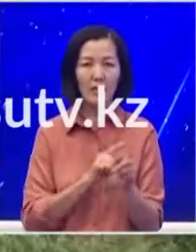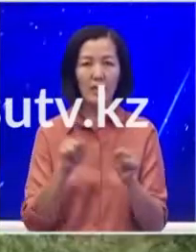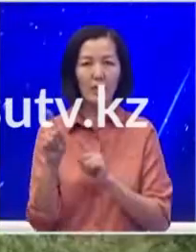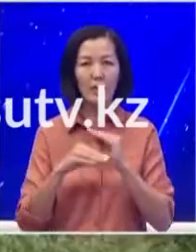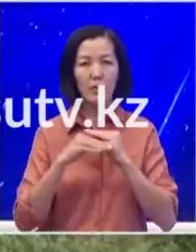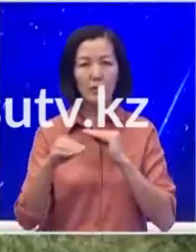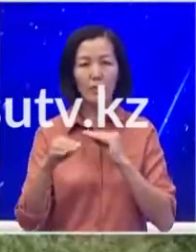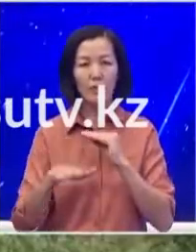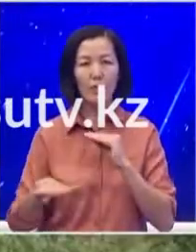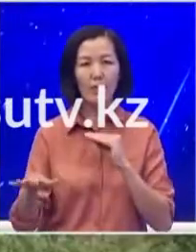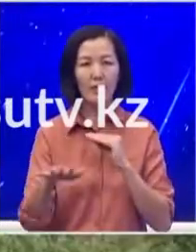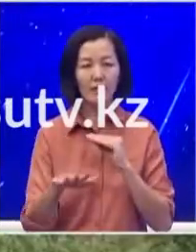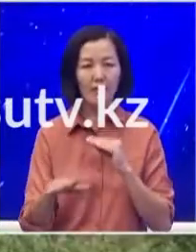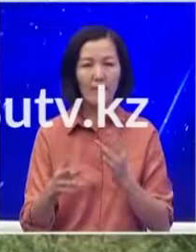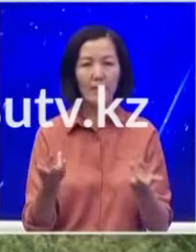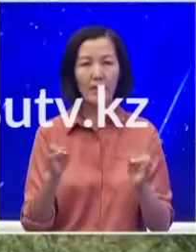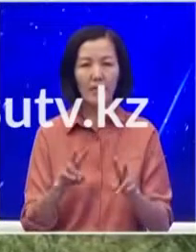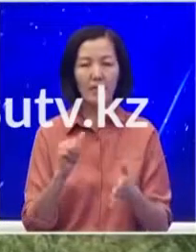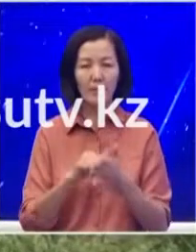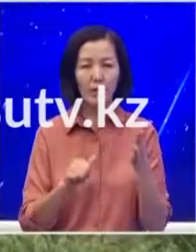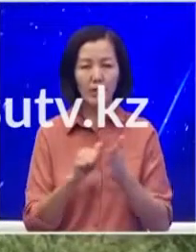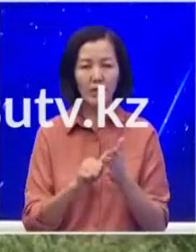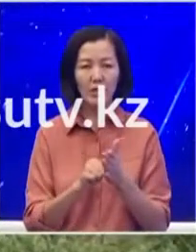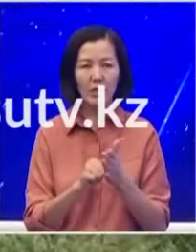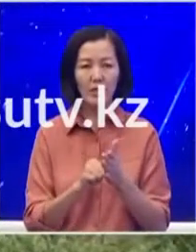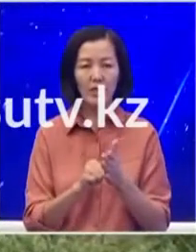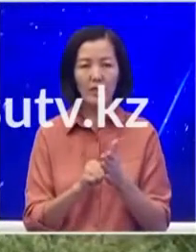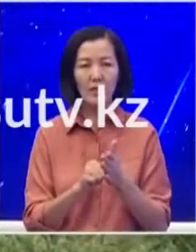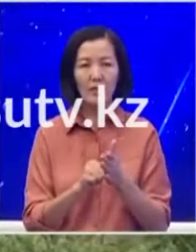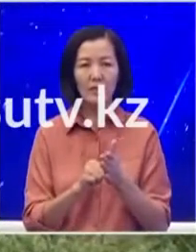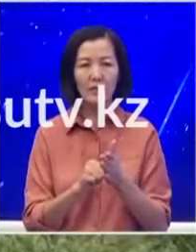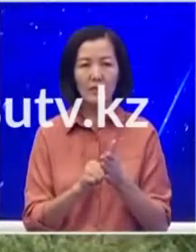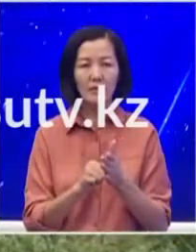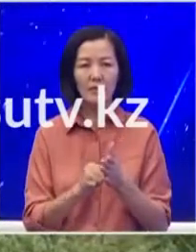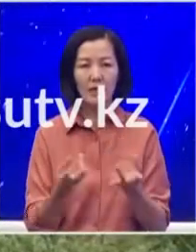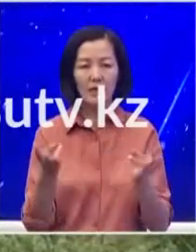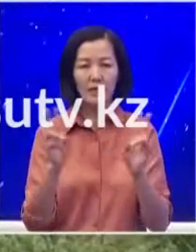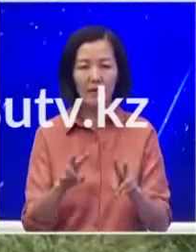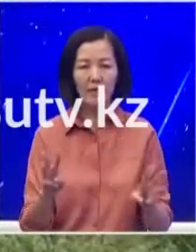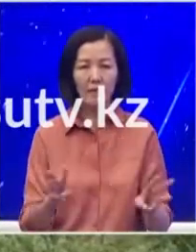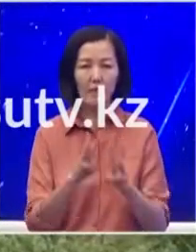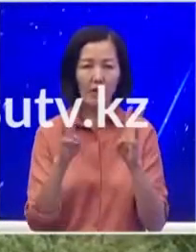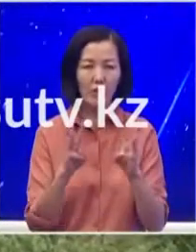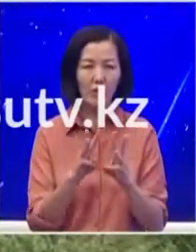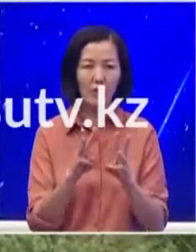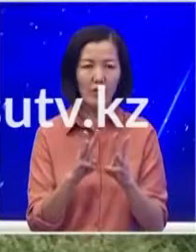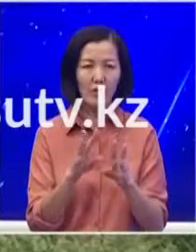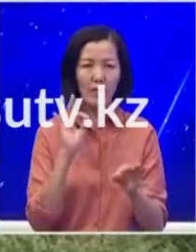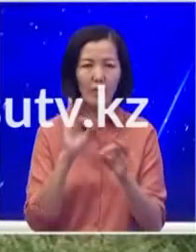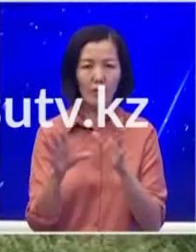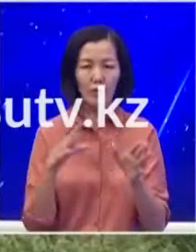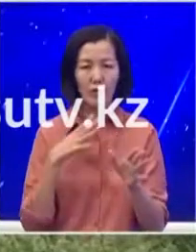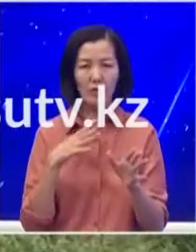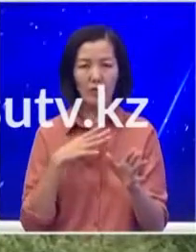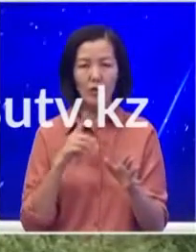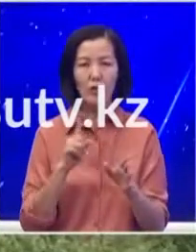массивах. Основными причинами загорания это является оставленный огонь без присмотра или умышленные поджоги,